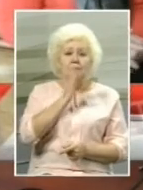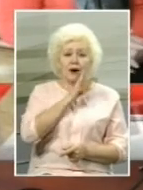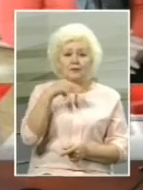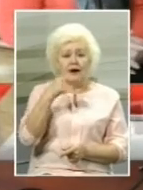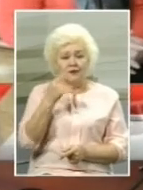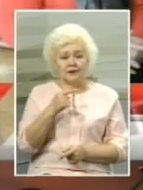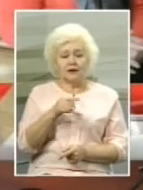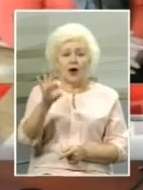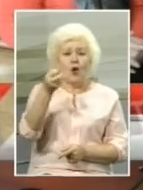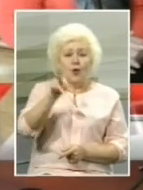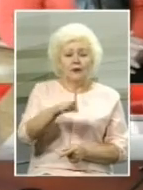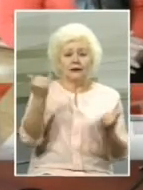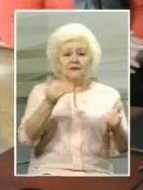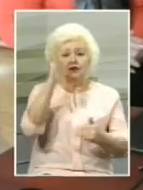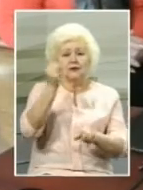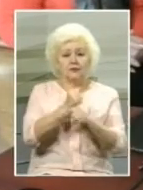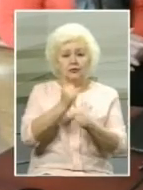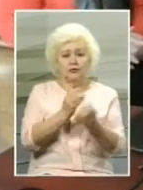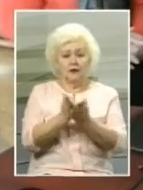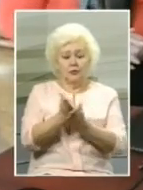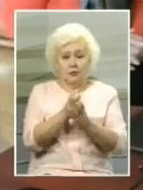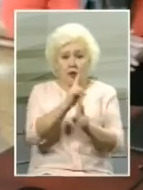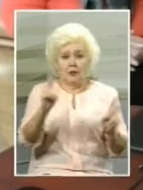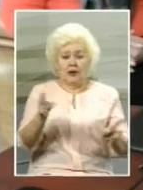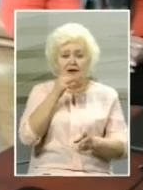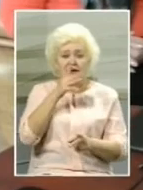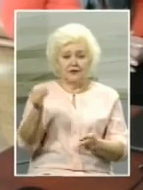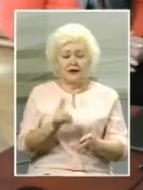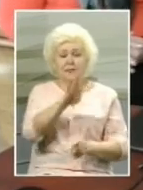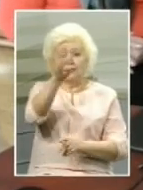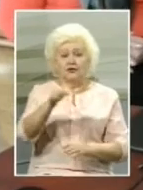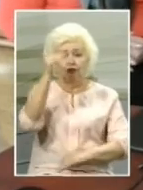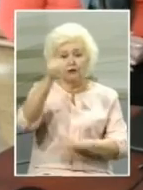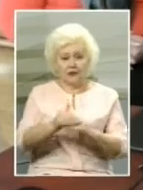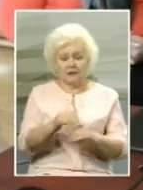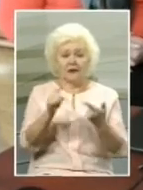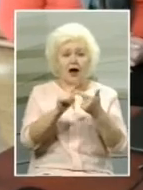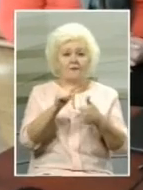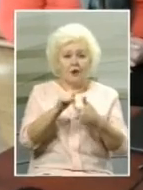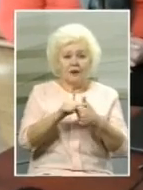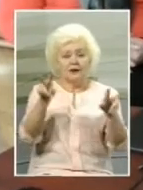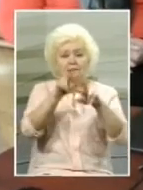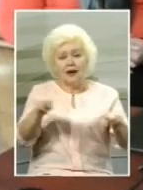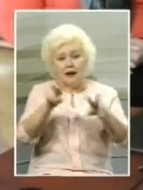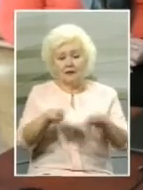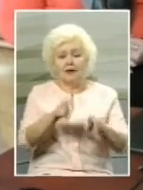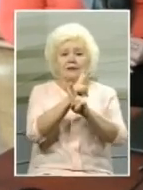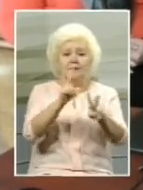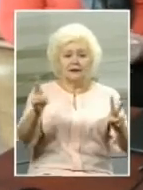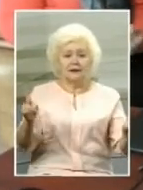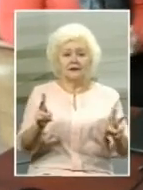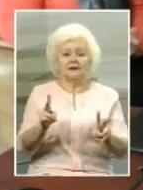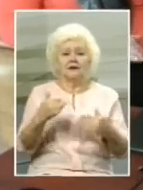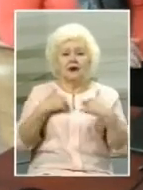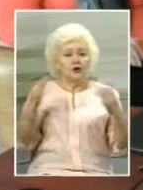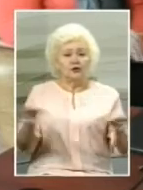говорить: «Оля, мені зараз будуть робити операцію. Як? Время вже 4 вечора. Во-первых, ні аналізи, ніяких цих,